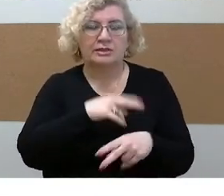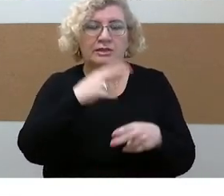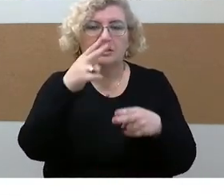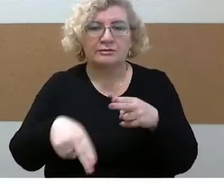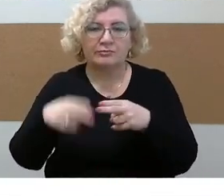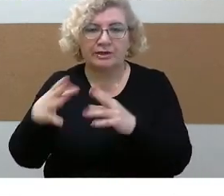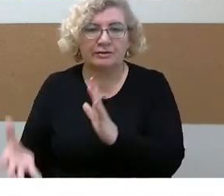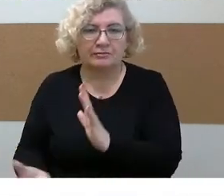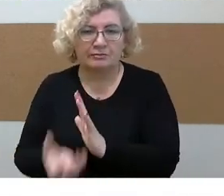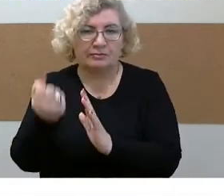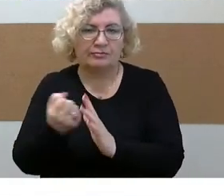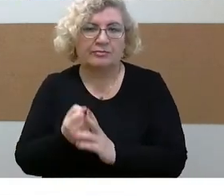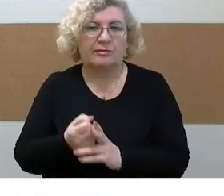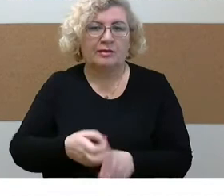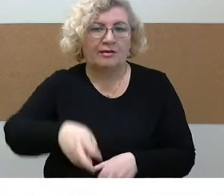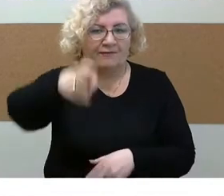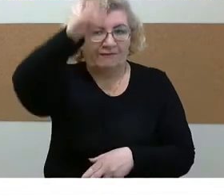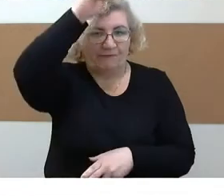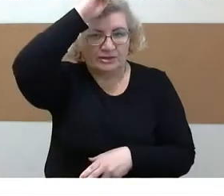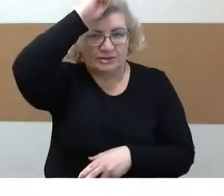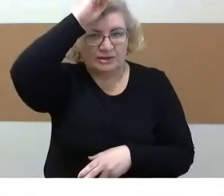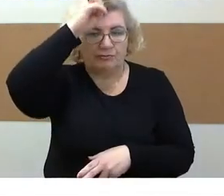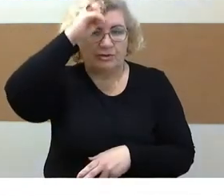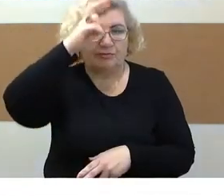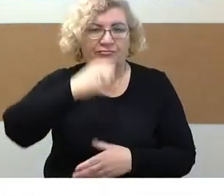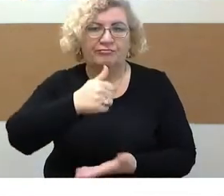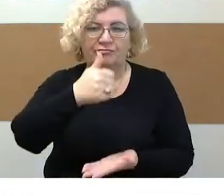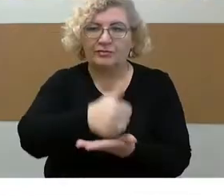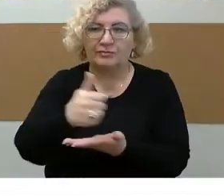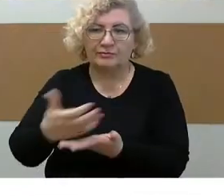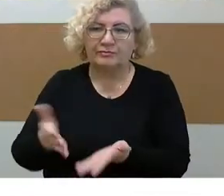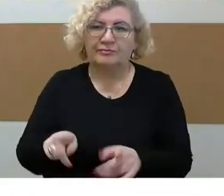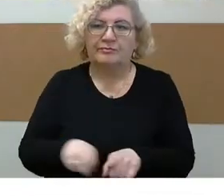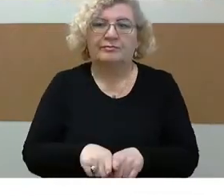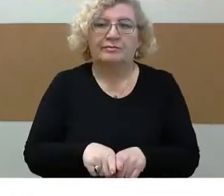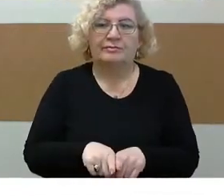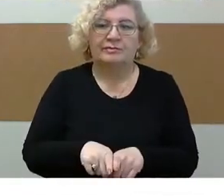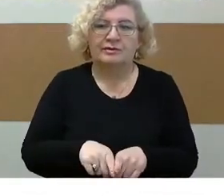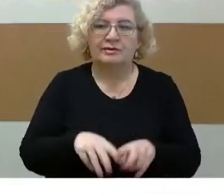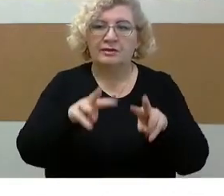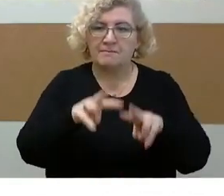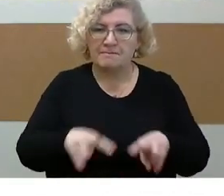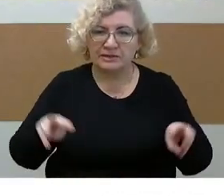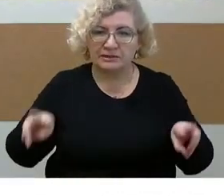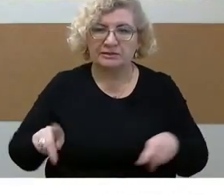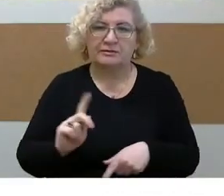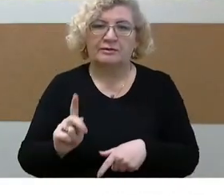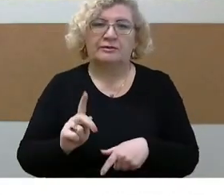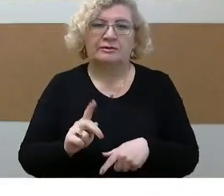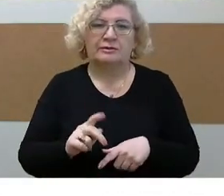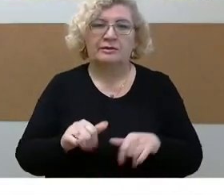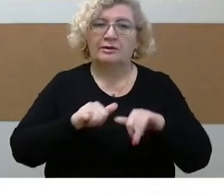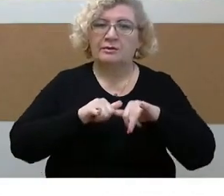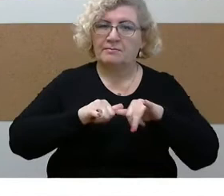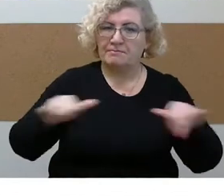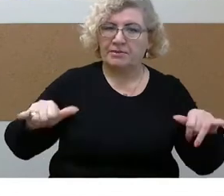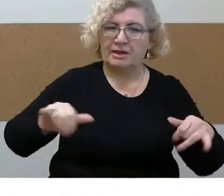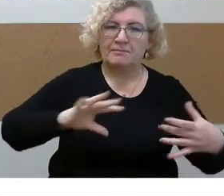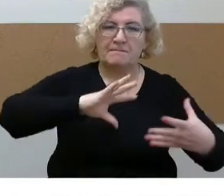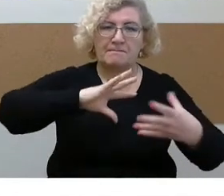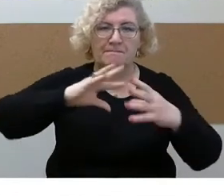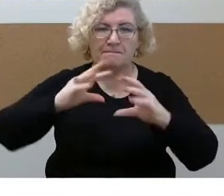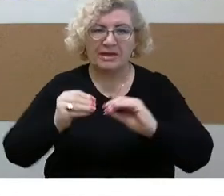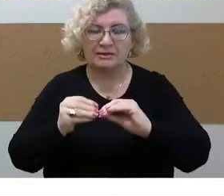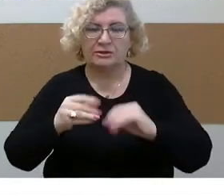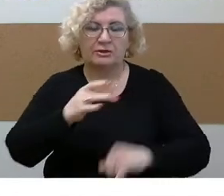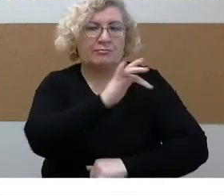į vyriausybės lygmenį, nepaliekant to atskirų ministerijų prerogatyvai, plėtoti bendruomenines